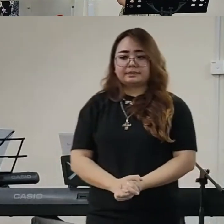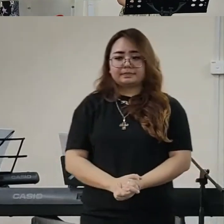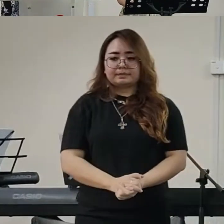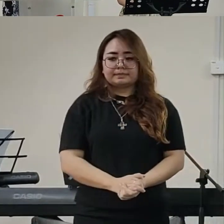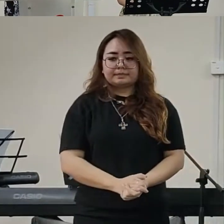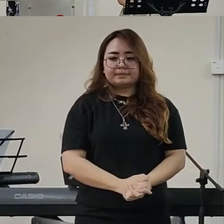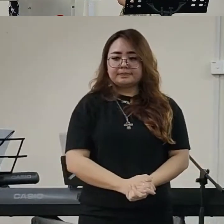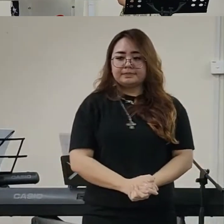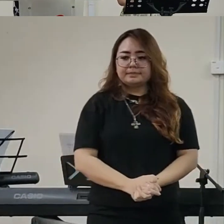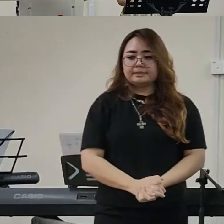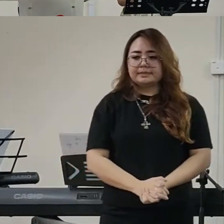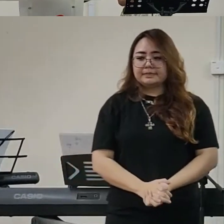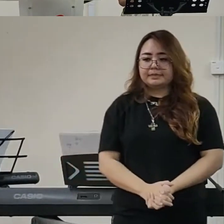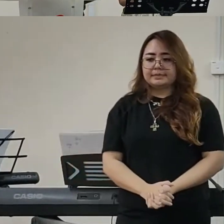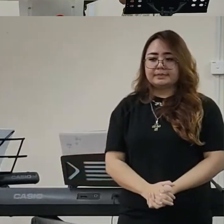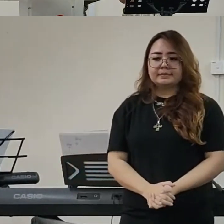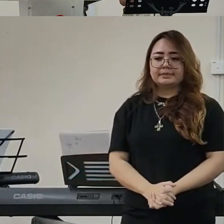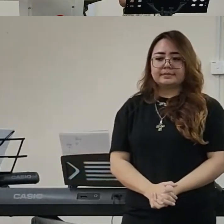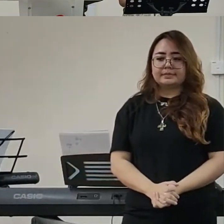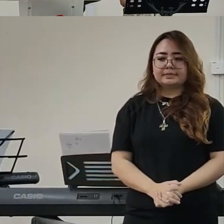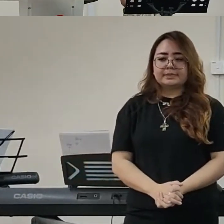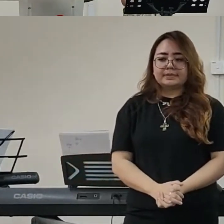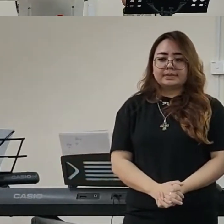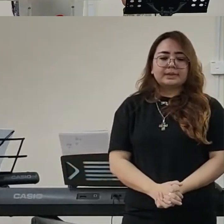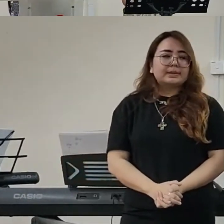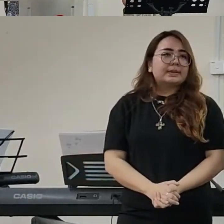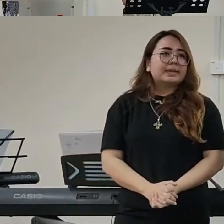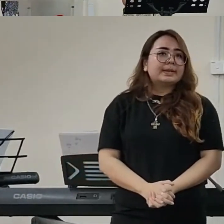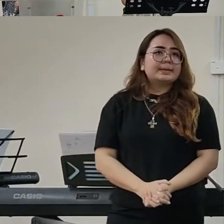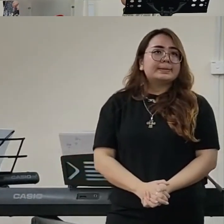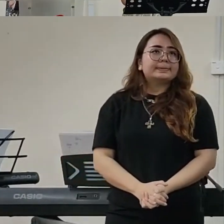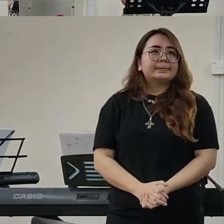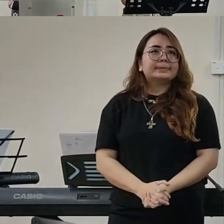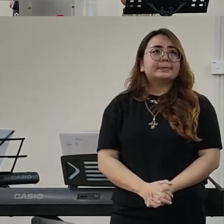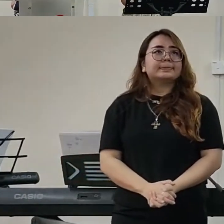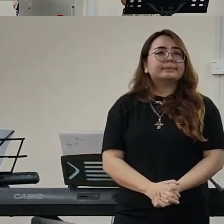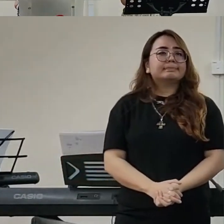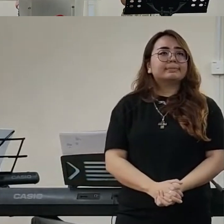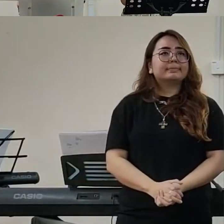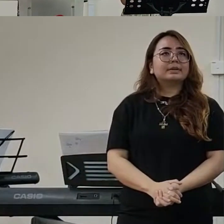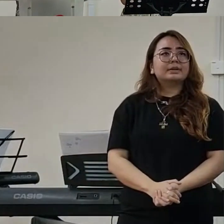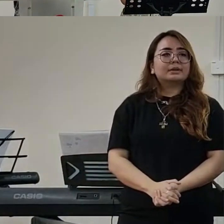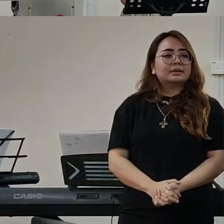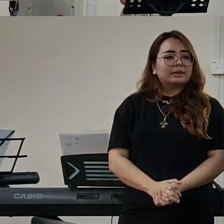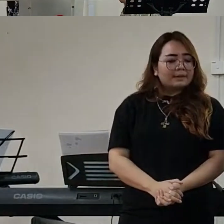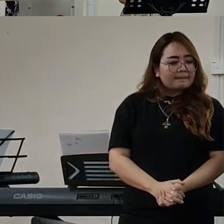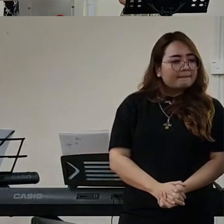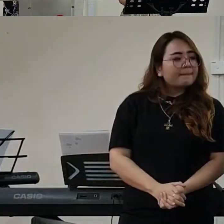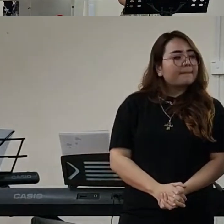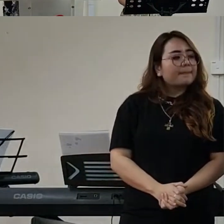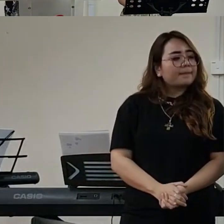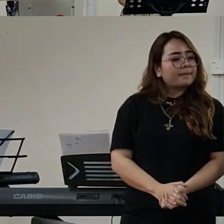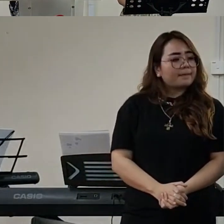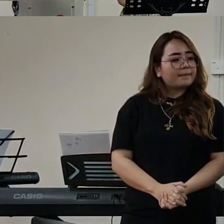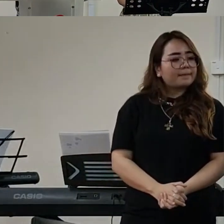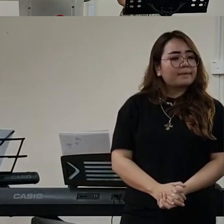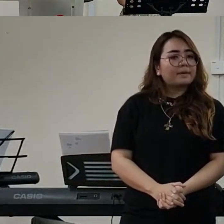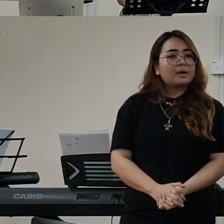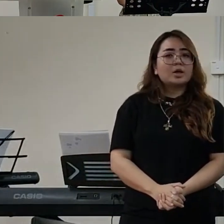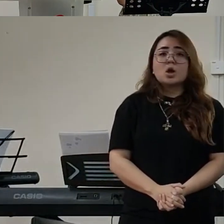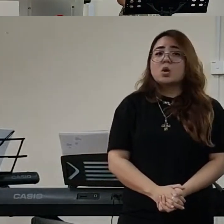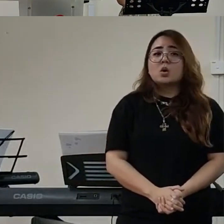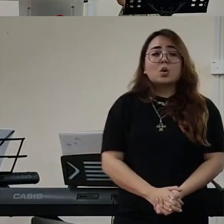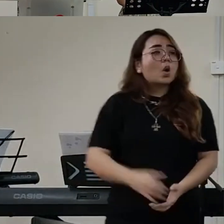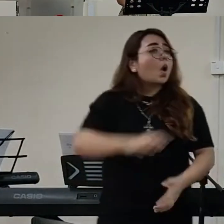他们说预言。主耶和华这样说。 I said this before, and I'm going to say this again. Every